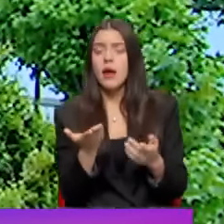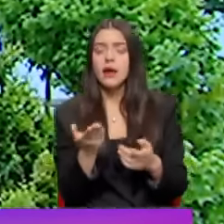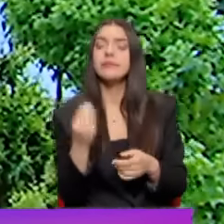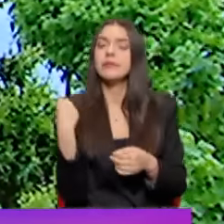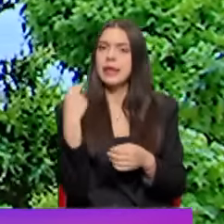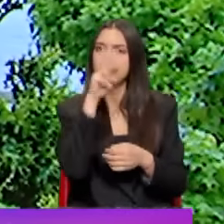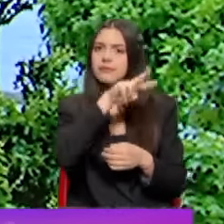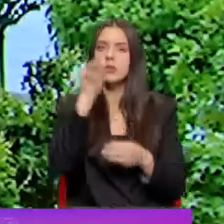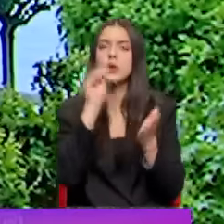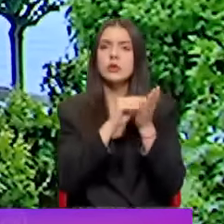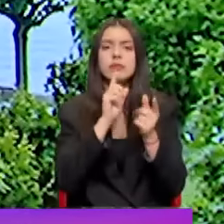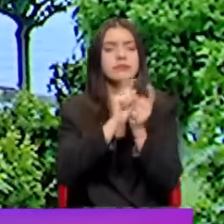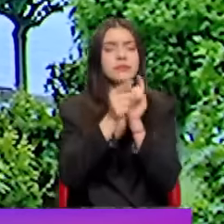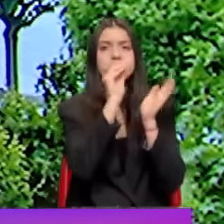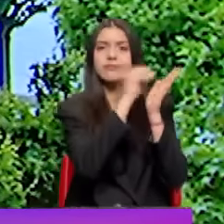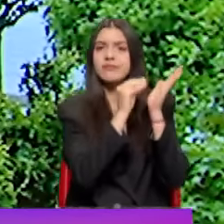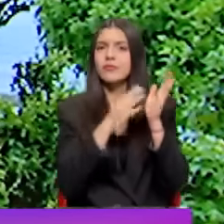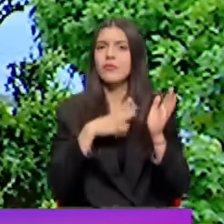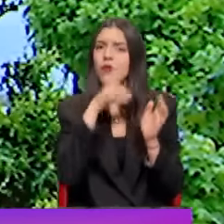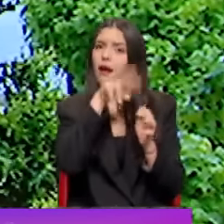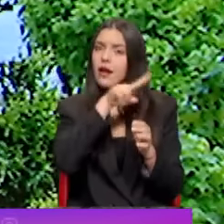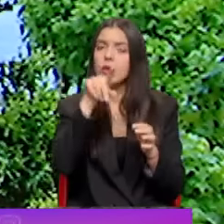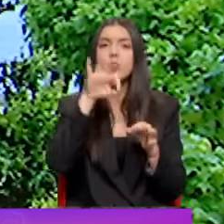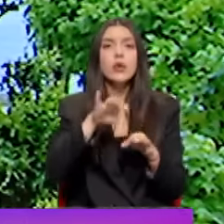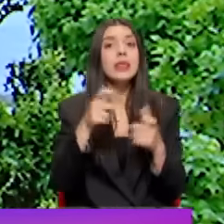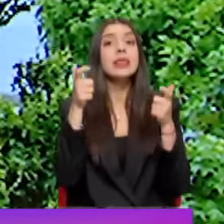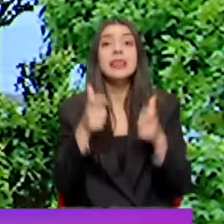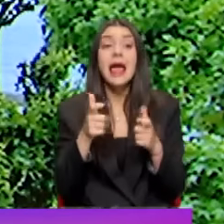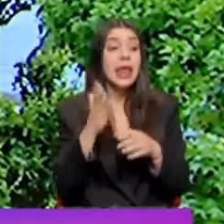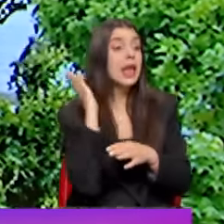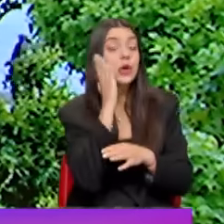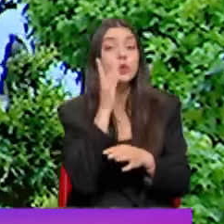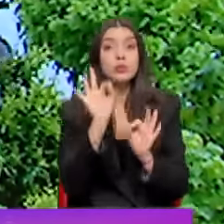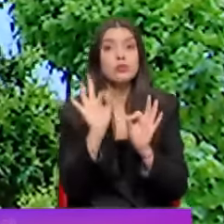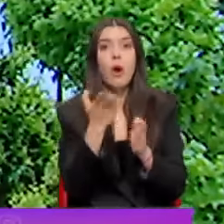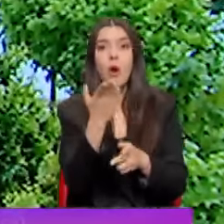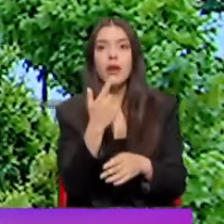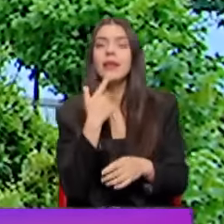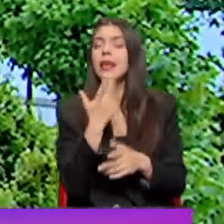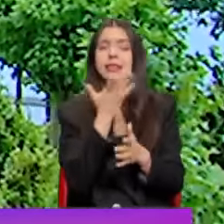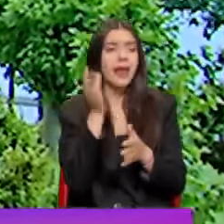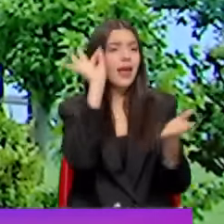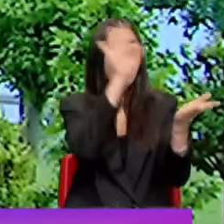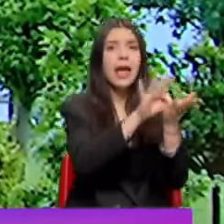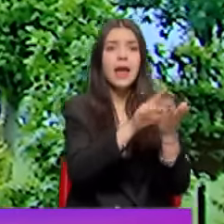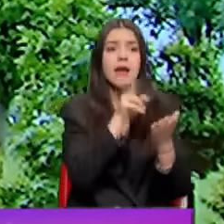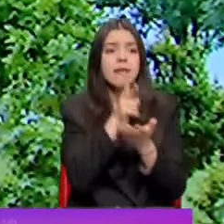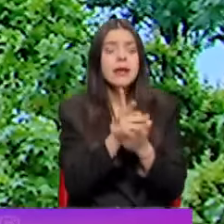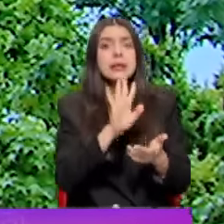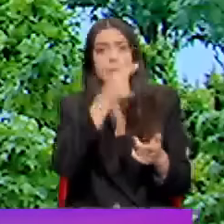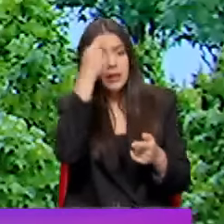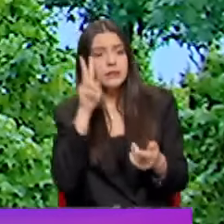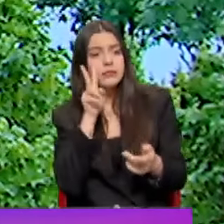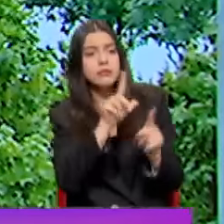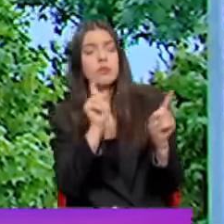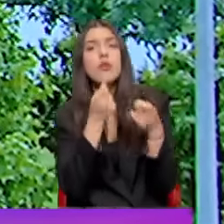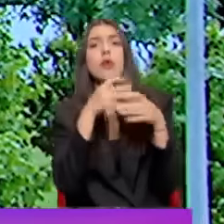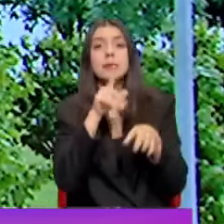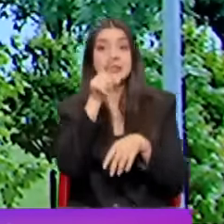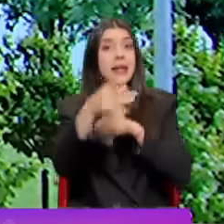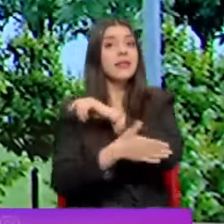pek çok Konu başlığı var Nereye Böyle diye soracağımız nereye varacağını kestiremediğimiz Aslında sizden yardım